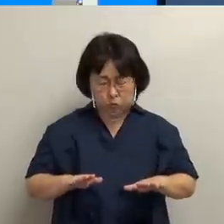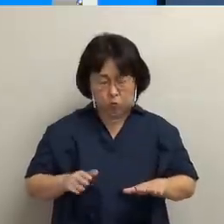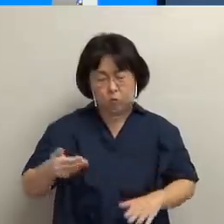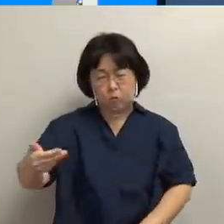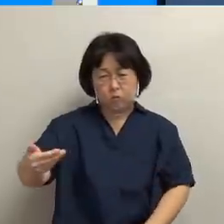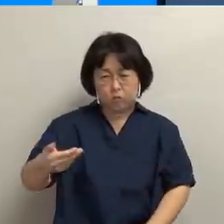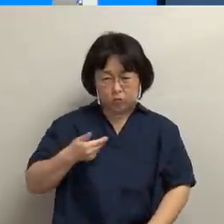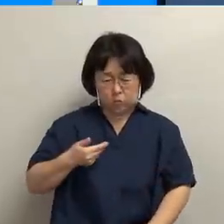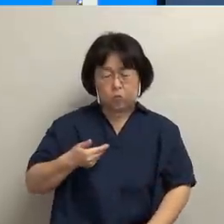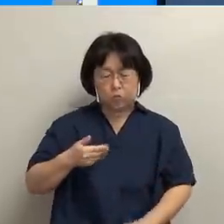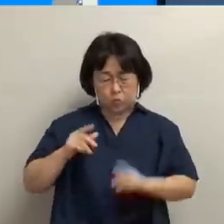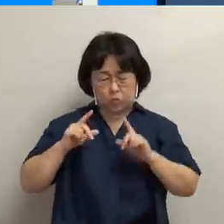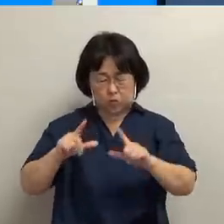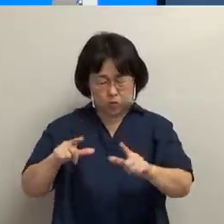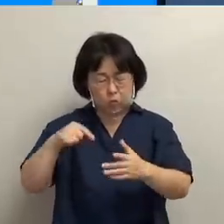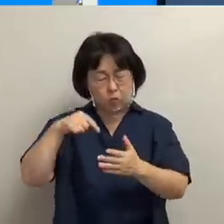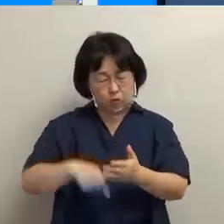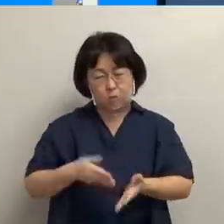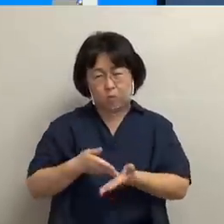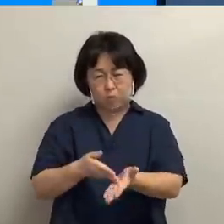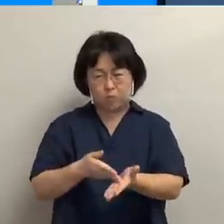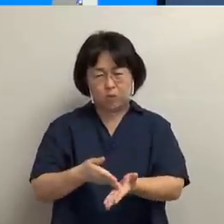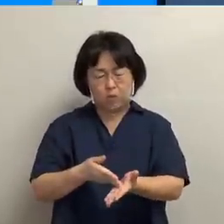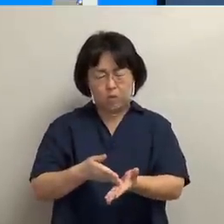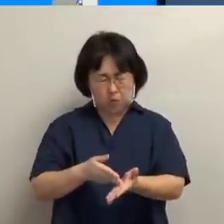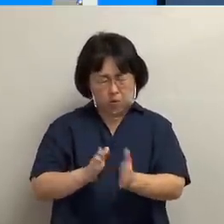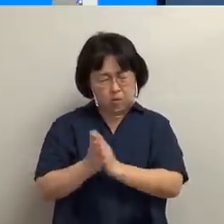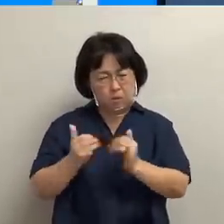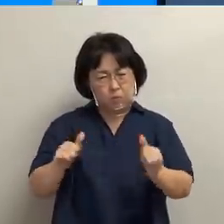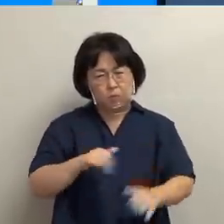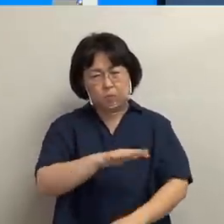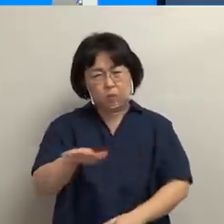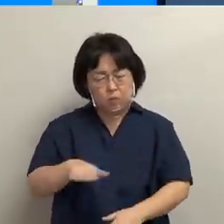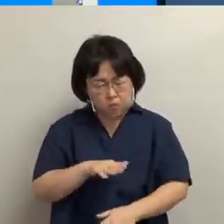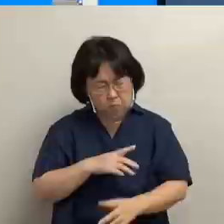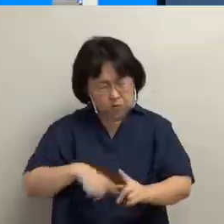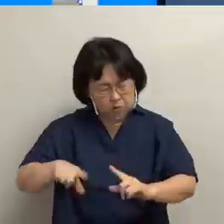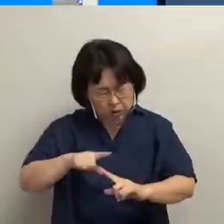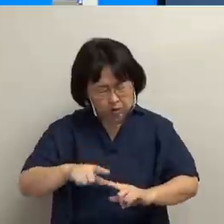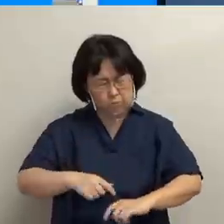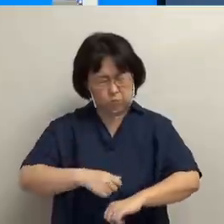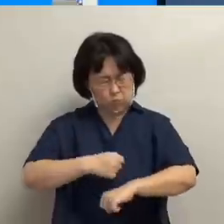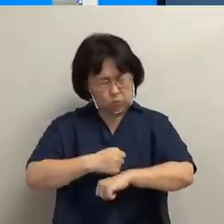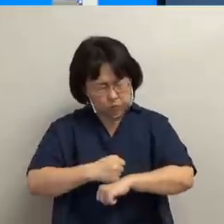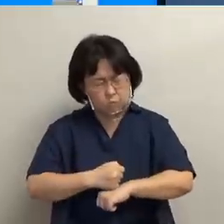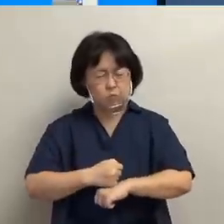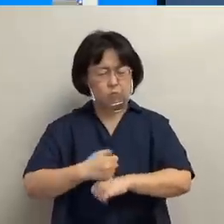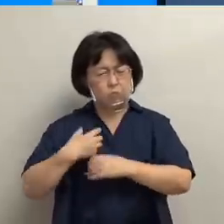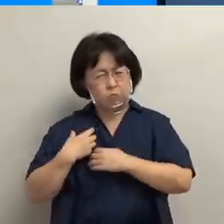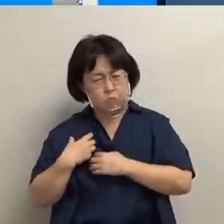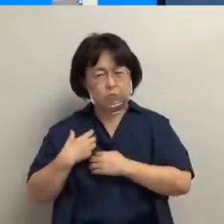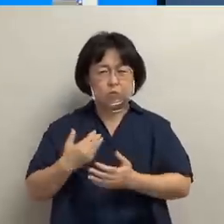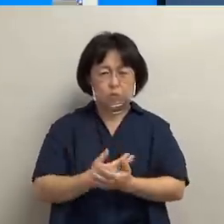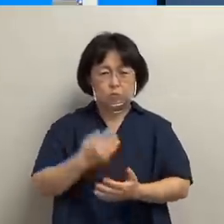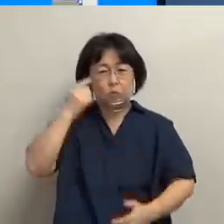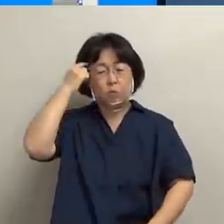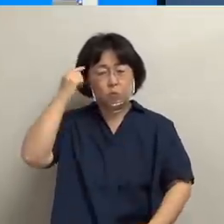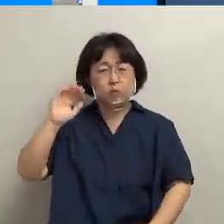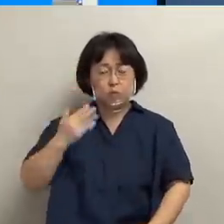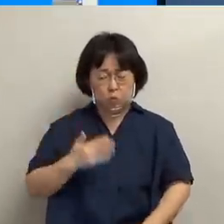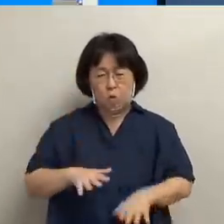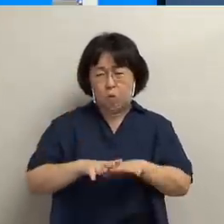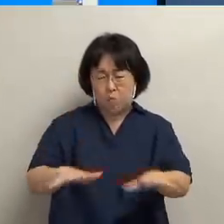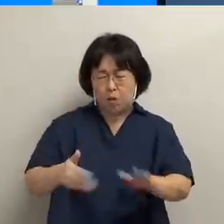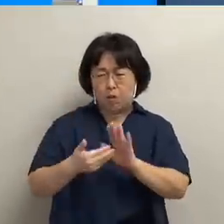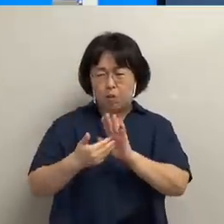でも申し上げたんですけども県民の皆さまにはさらなるご負担とご不便おかけしますがここはですねぜひまん延防止措置を